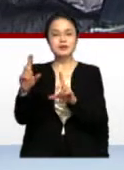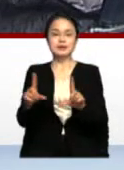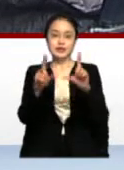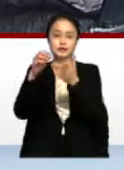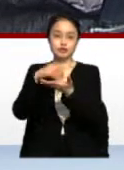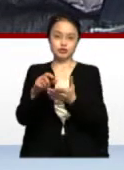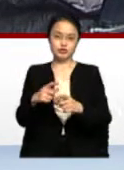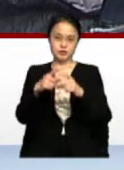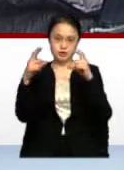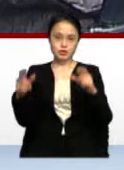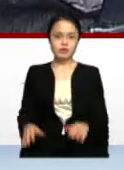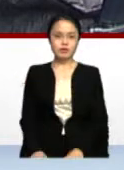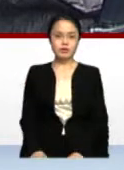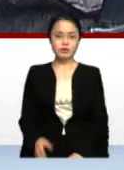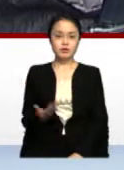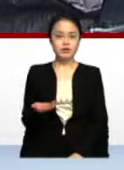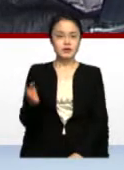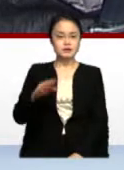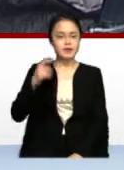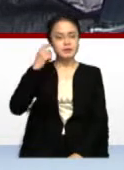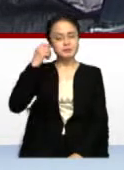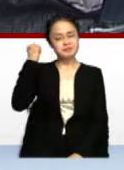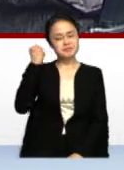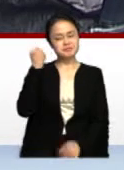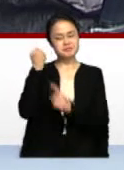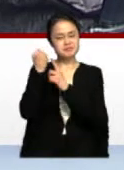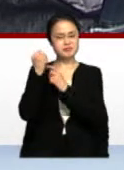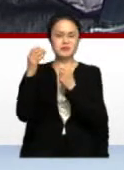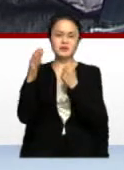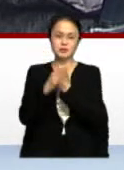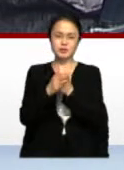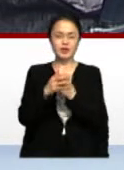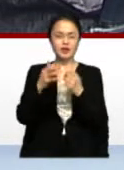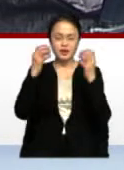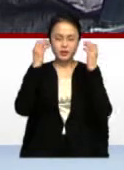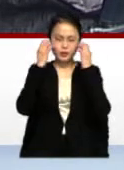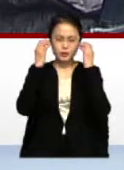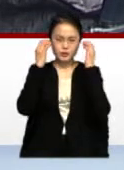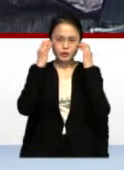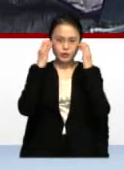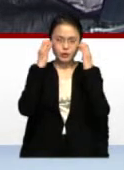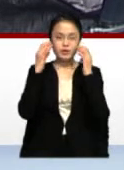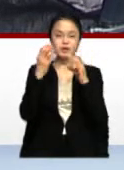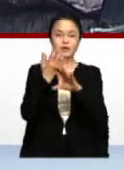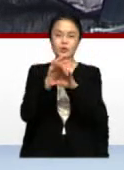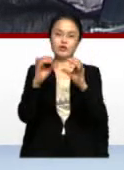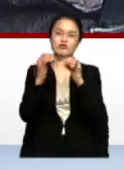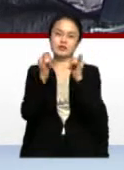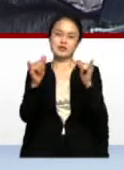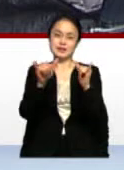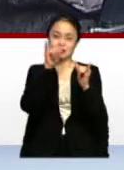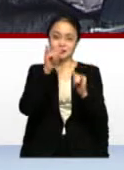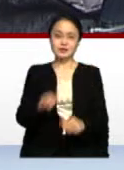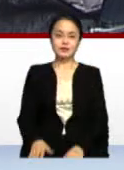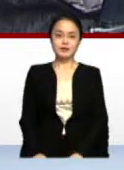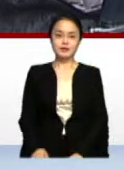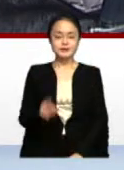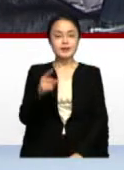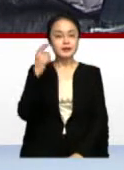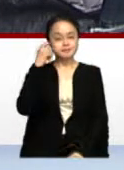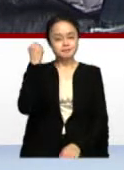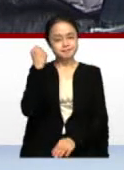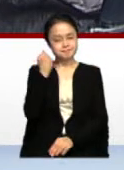편견으로 고통 받고 있는 외국인들도 많은 게 현실이죠 이런 편견을 없애고 또 지역사회 참여 확대를 위해